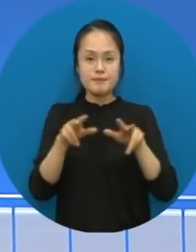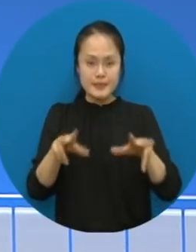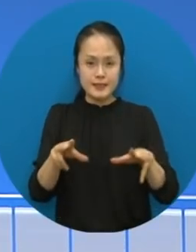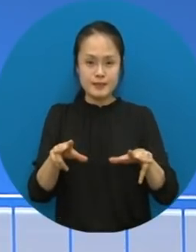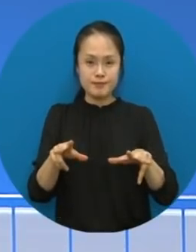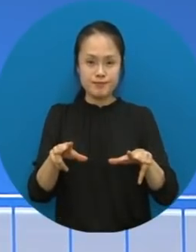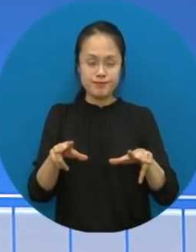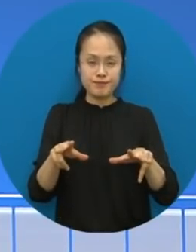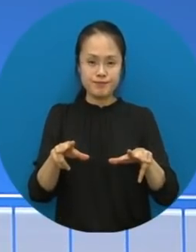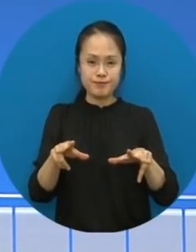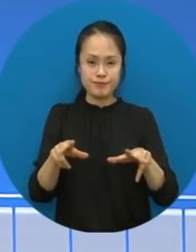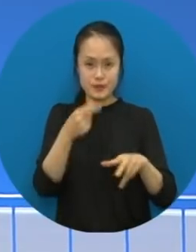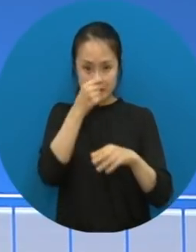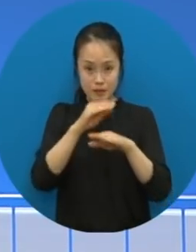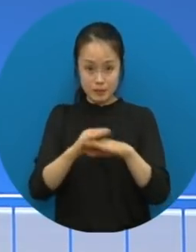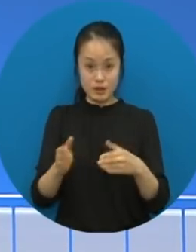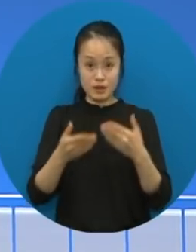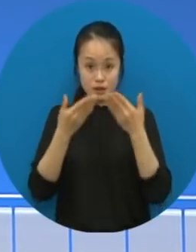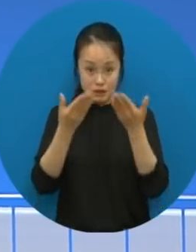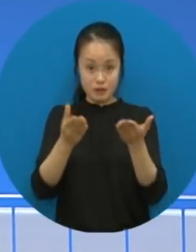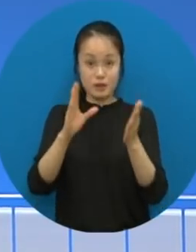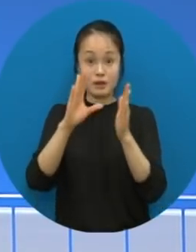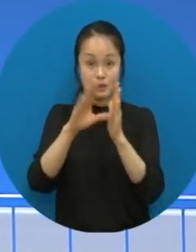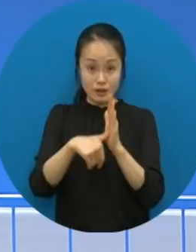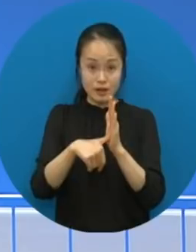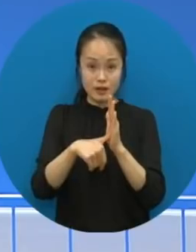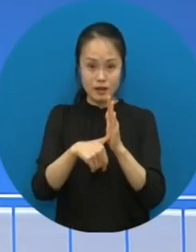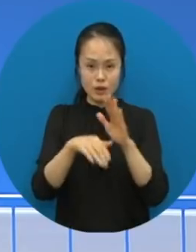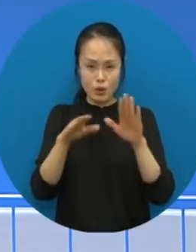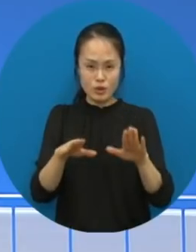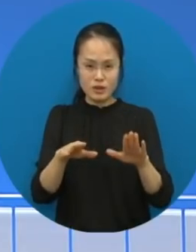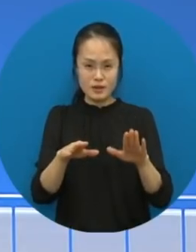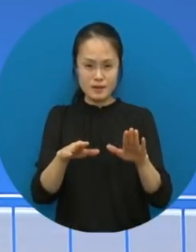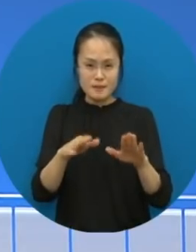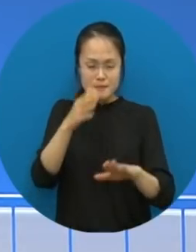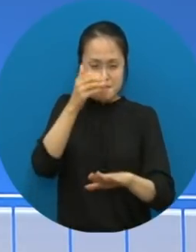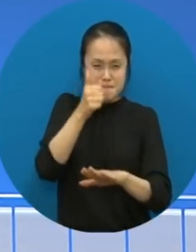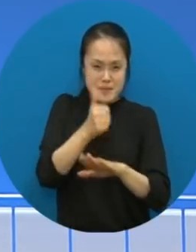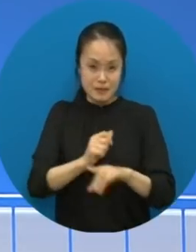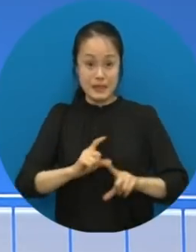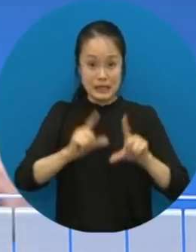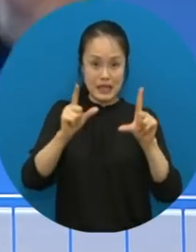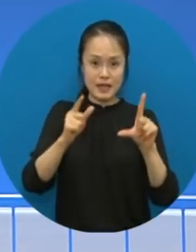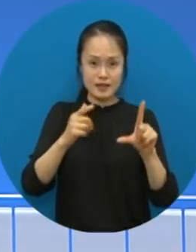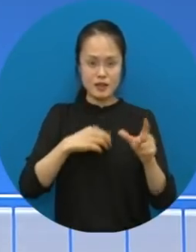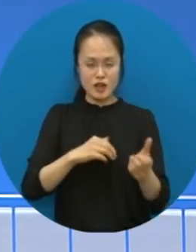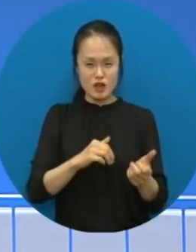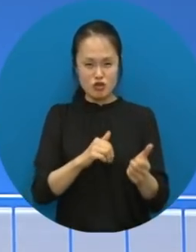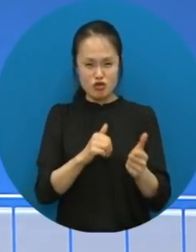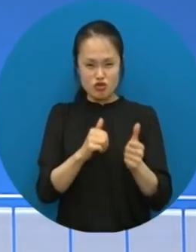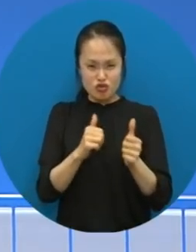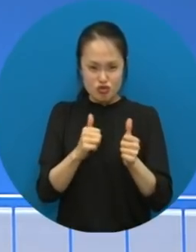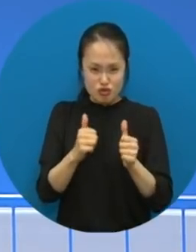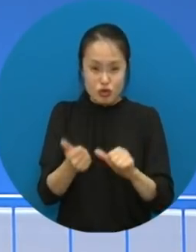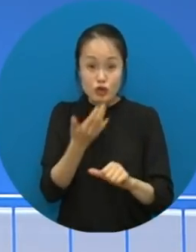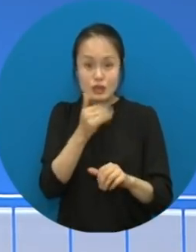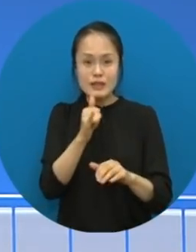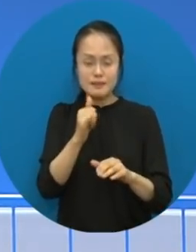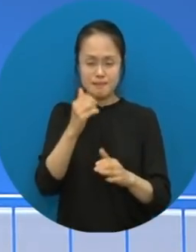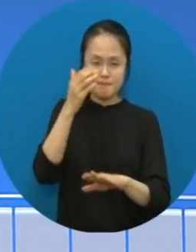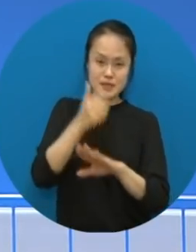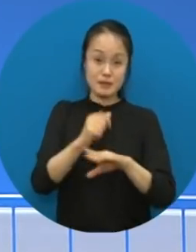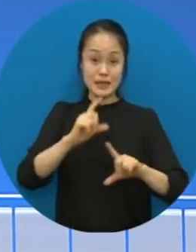드립니다. 이 밤이 마지막인 것처럼 전부를 드리오니 하나님 마음대로 사용하여